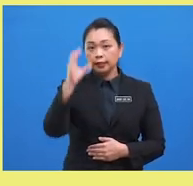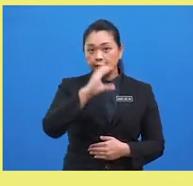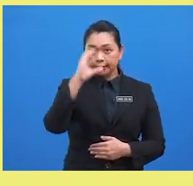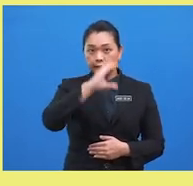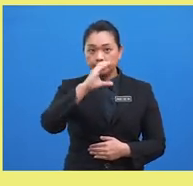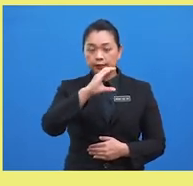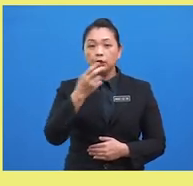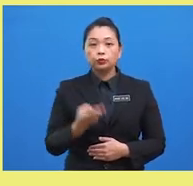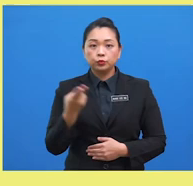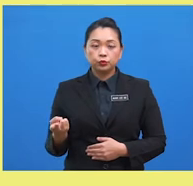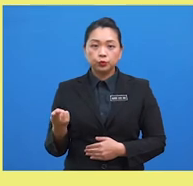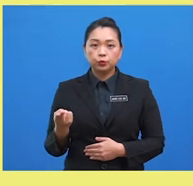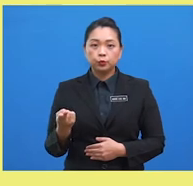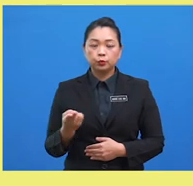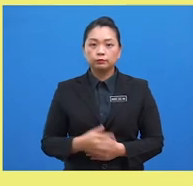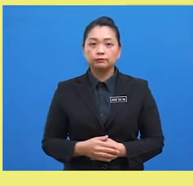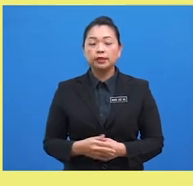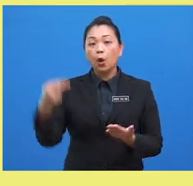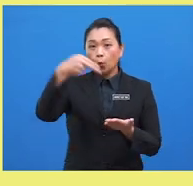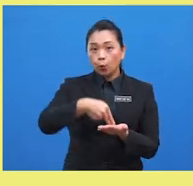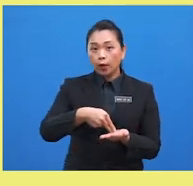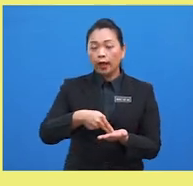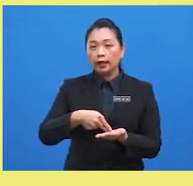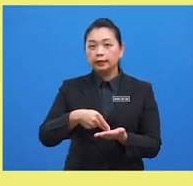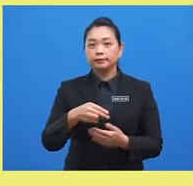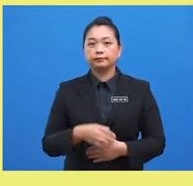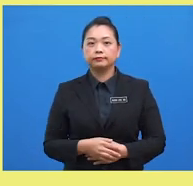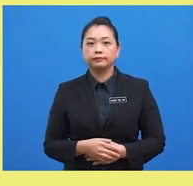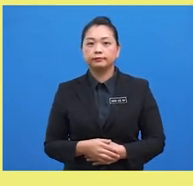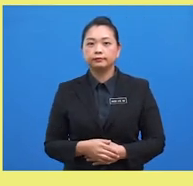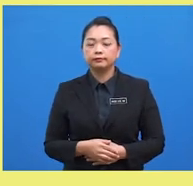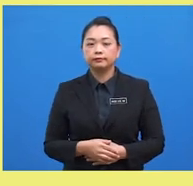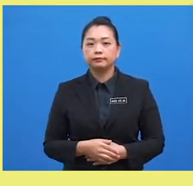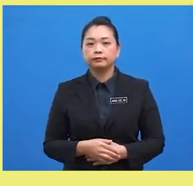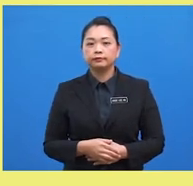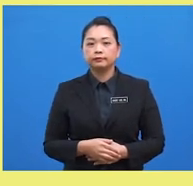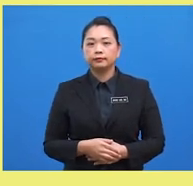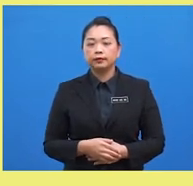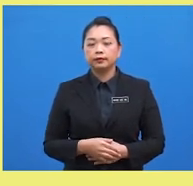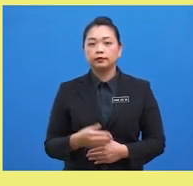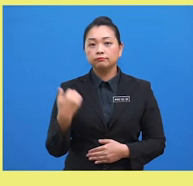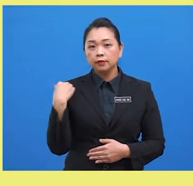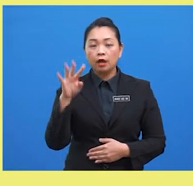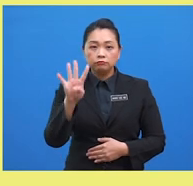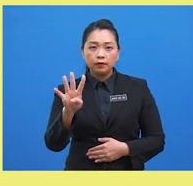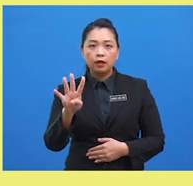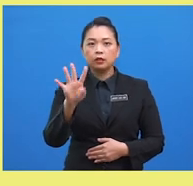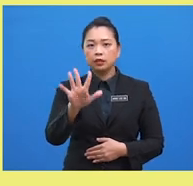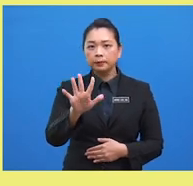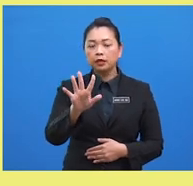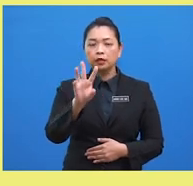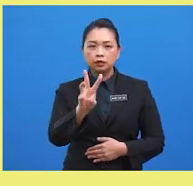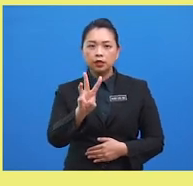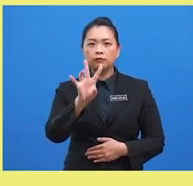carikan unsur-unsur yang berulang dalam set 4, 5, 6,